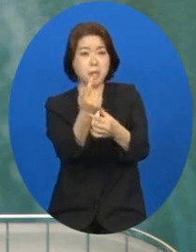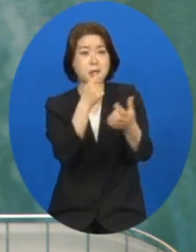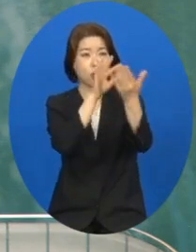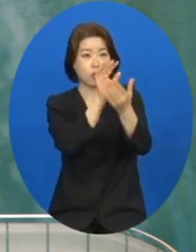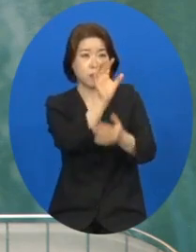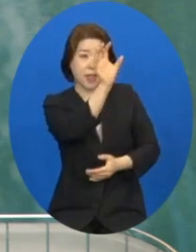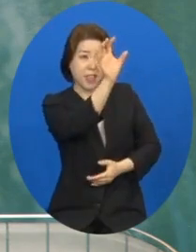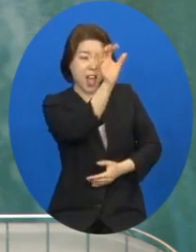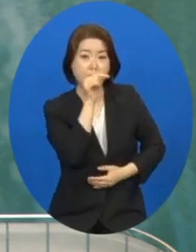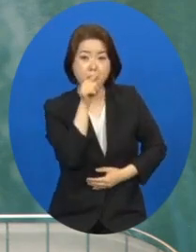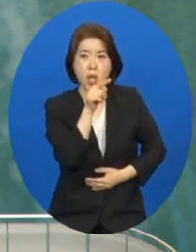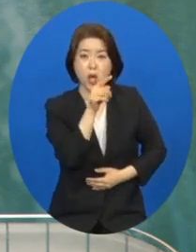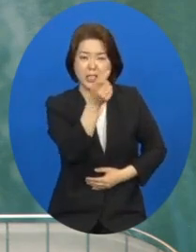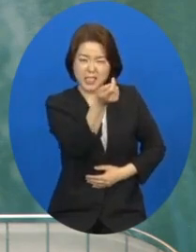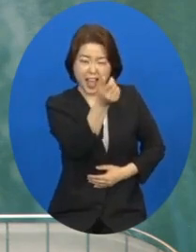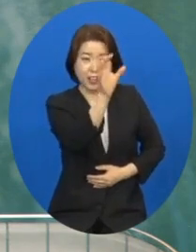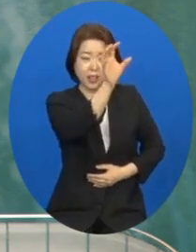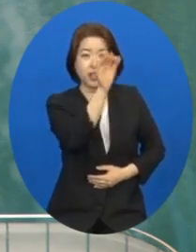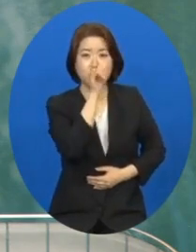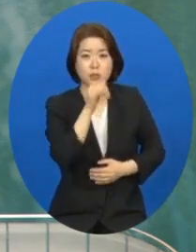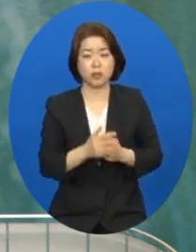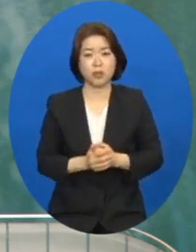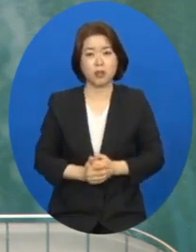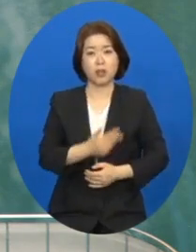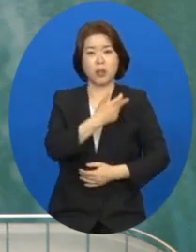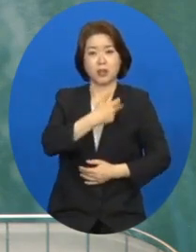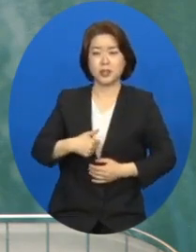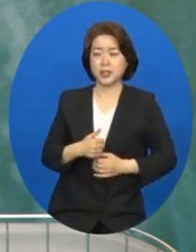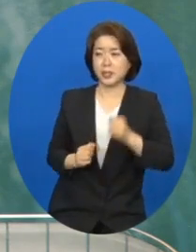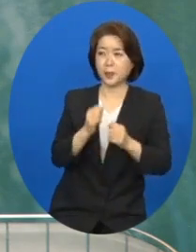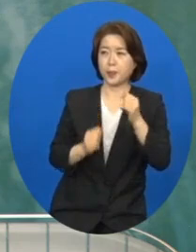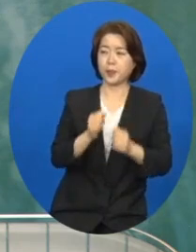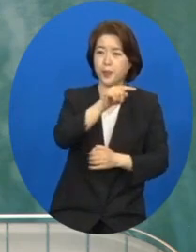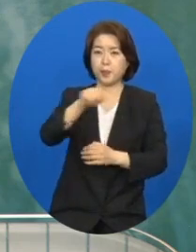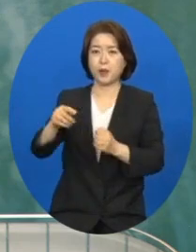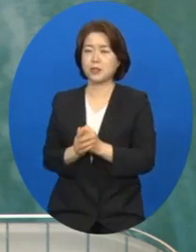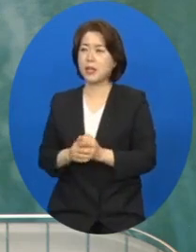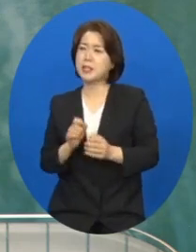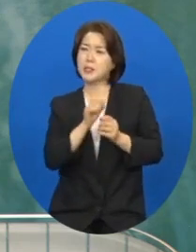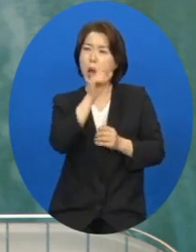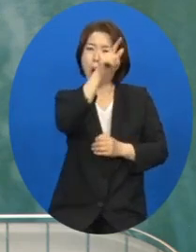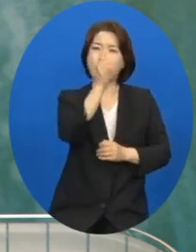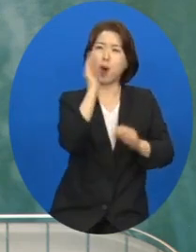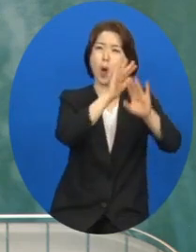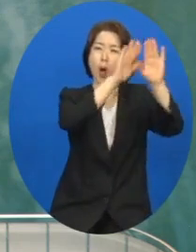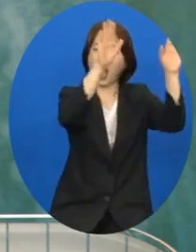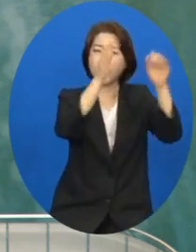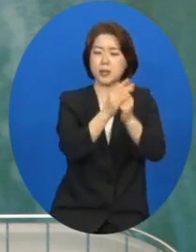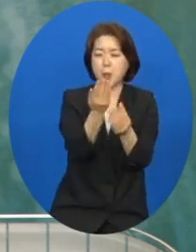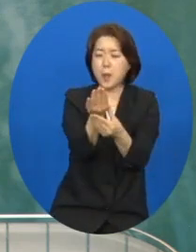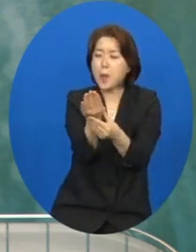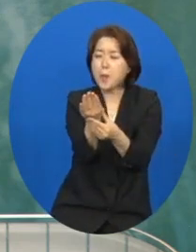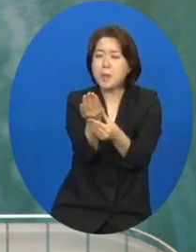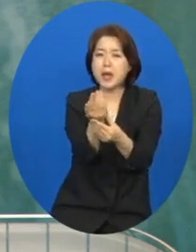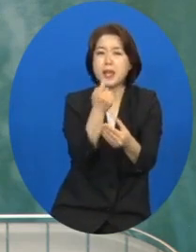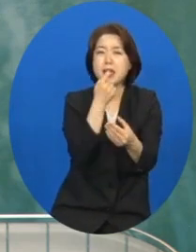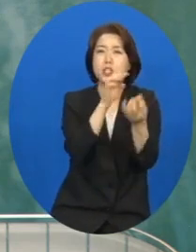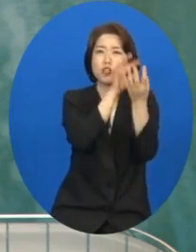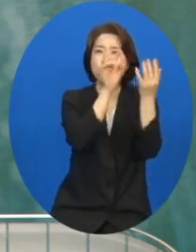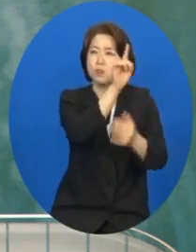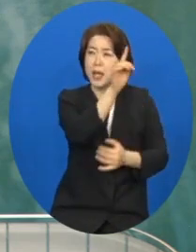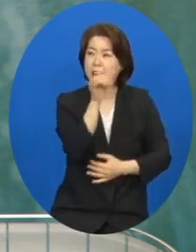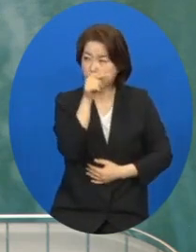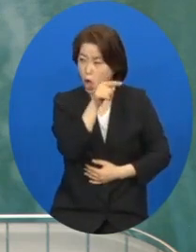떴습니다. 제자들이 그걸 보고 엘리야에게 달려와서 저 먼 하늘에 손바닥만한 구름 하나가